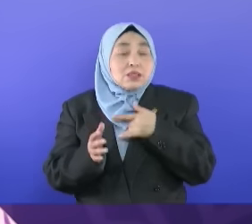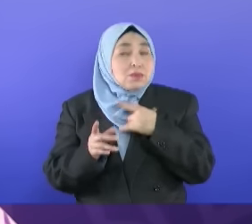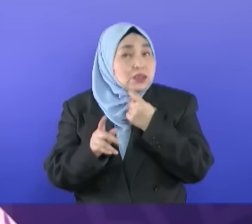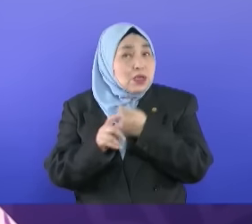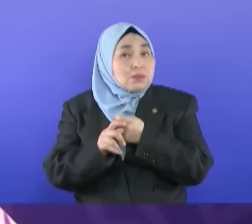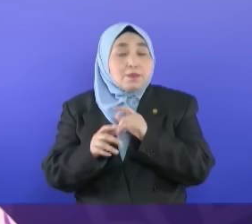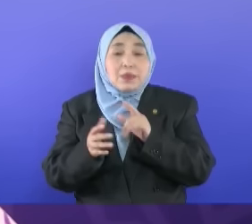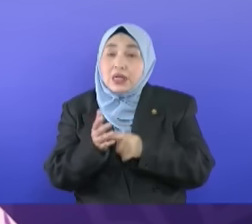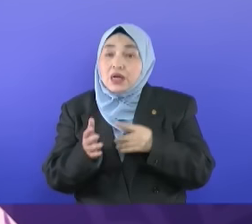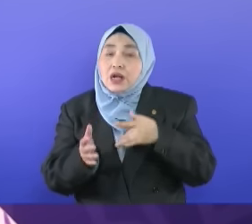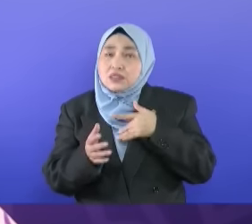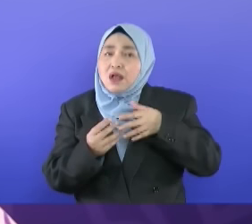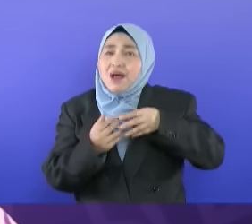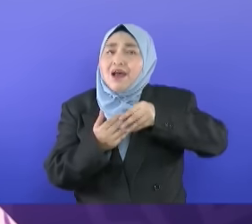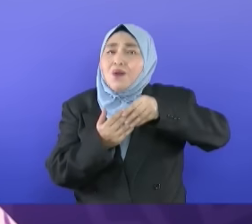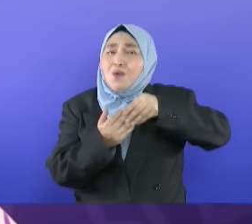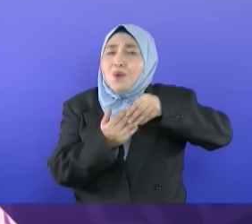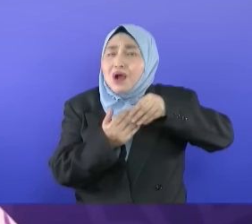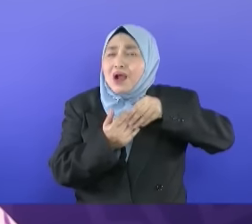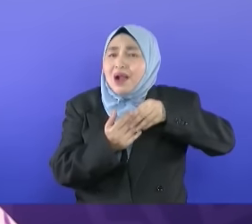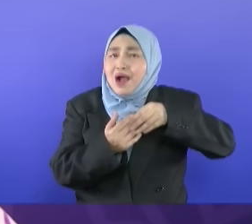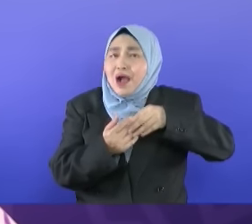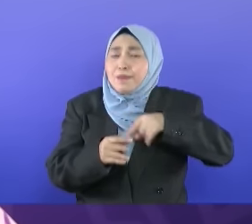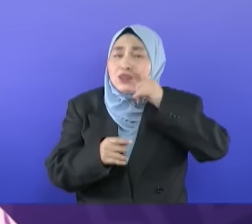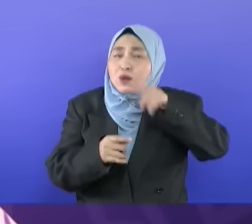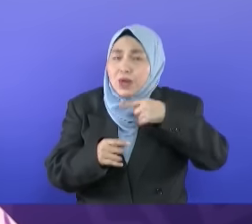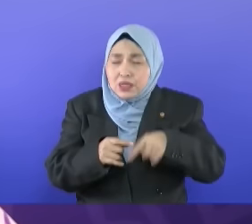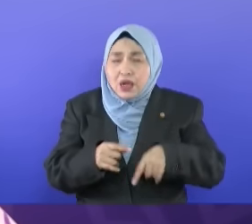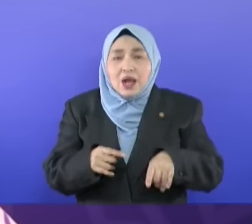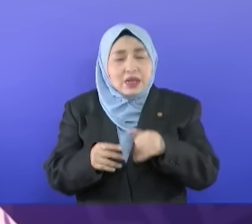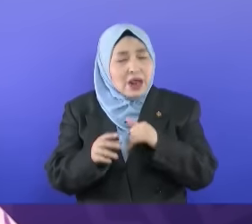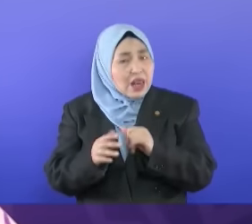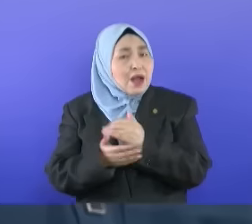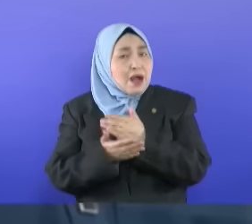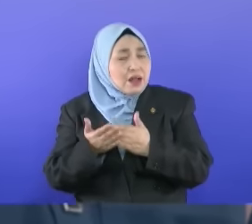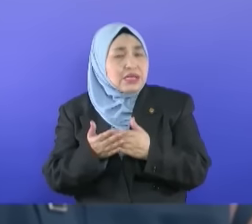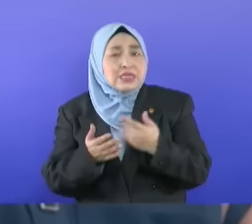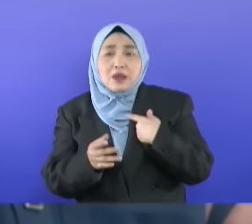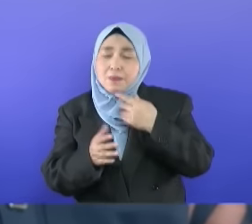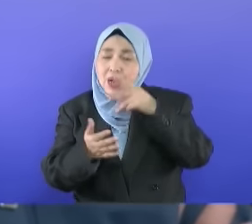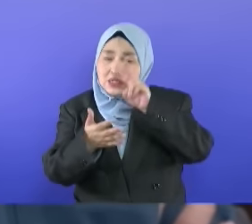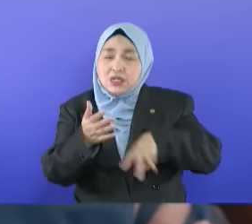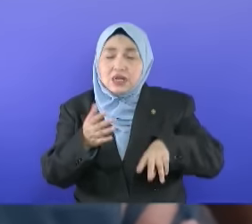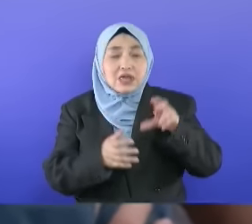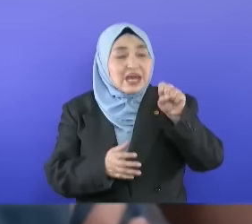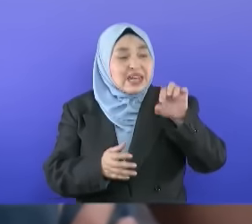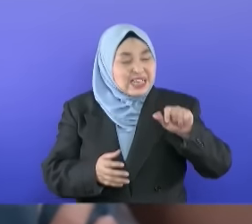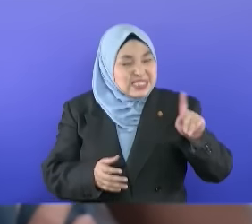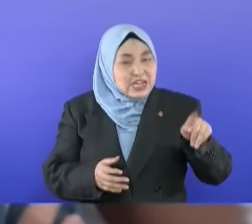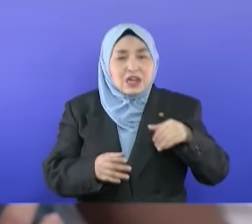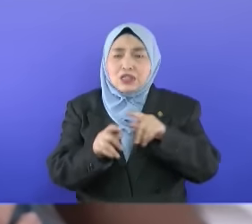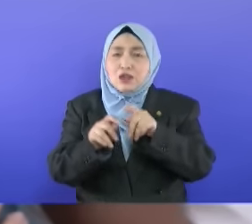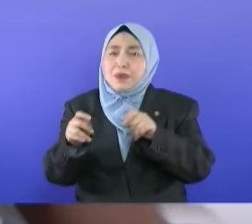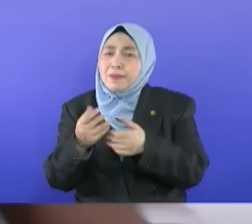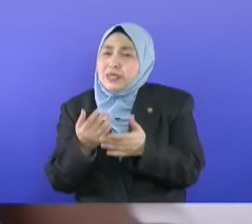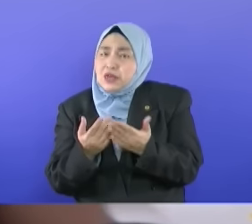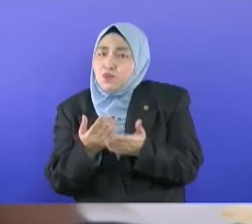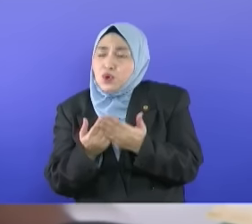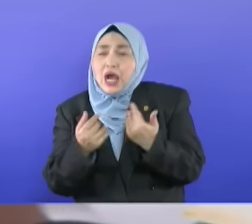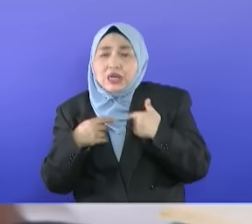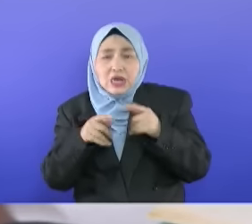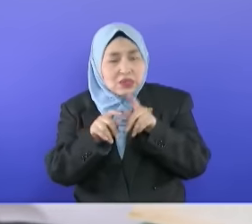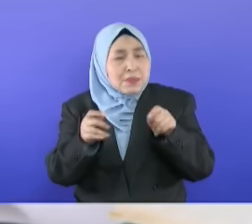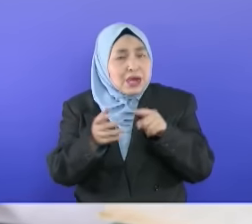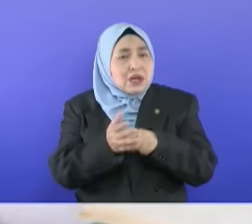kadang-kadang langsung keadaan tertentu apabila kita baca dengan Syekh ada di tempat ayah ini macam mudah ada